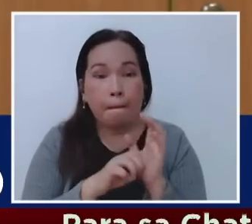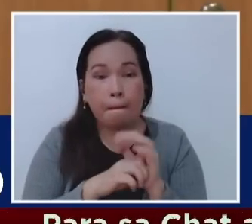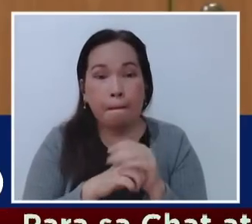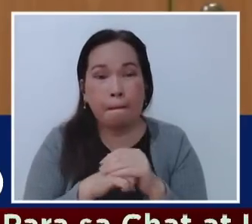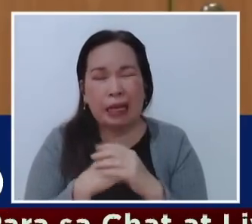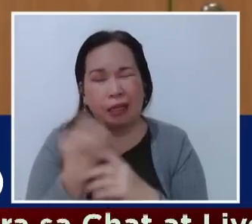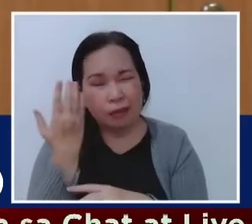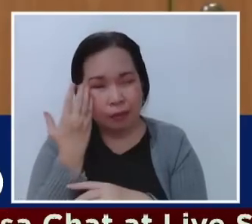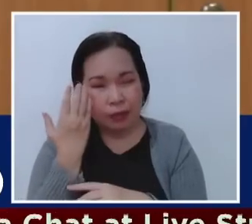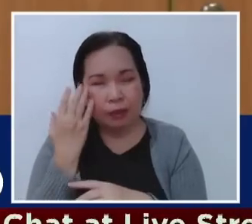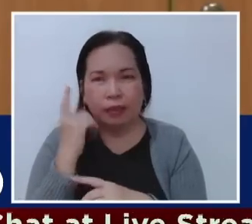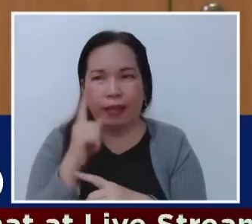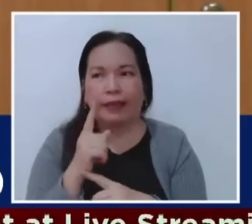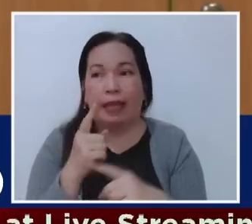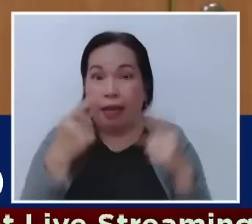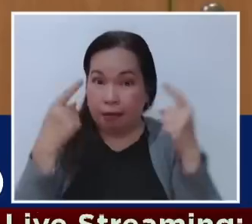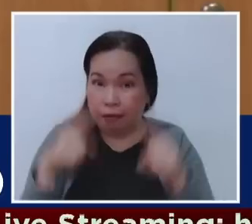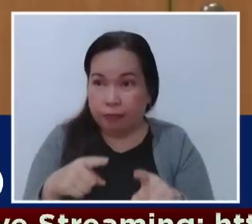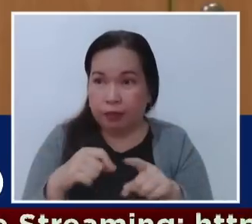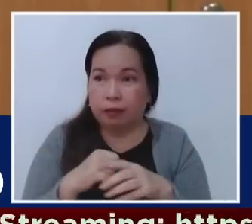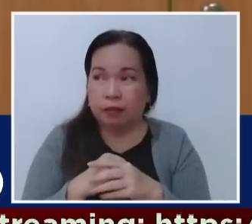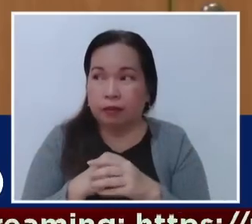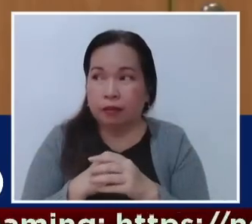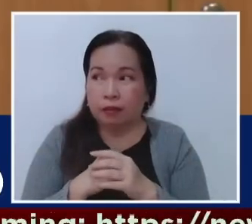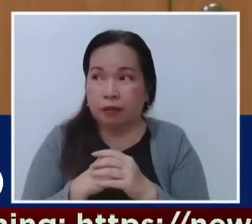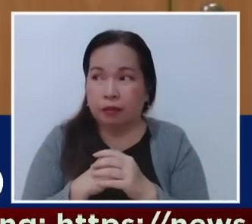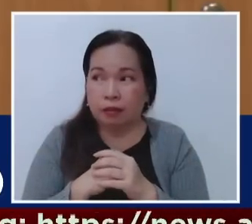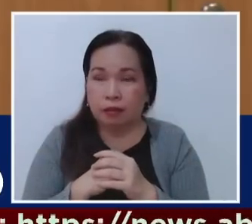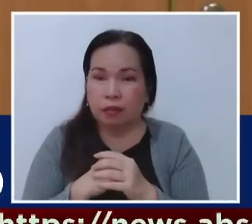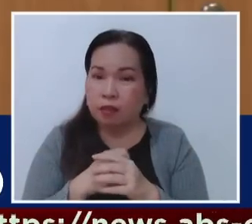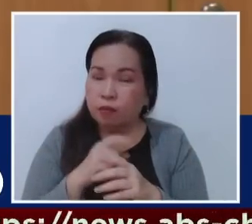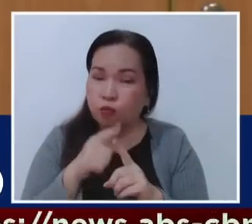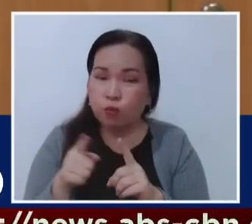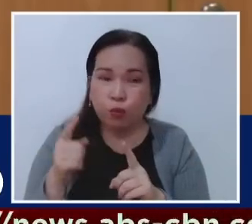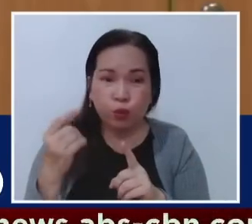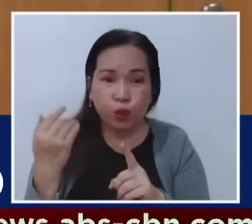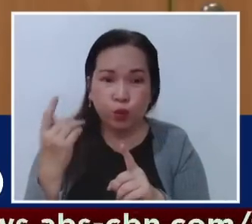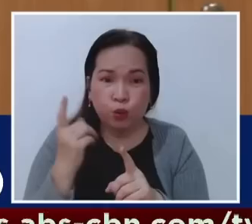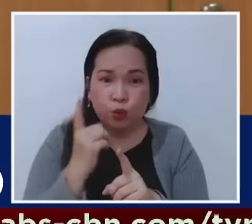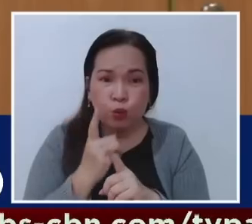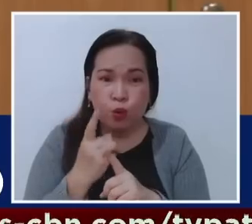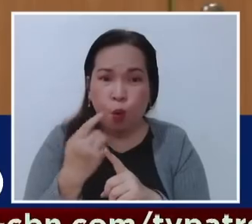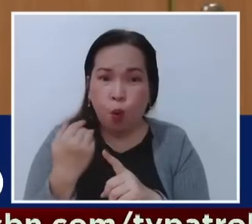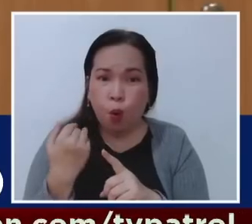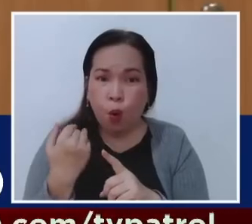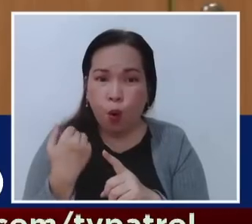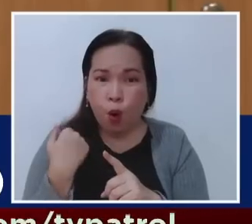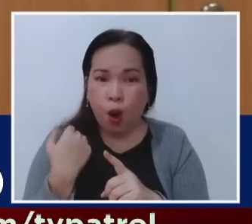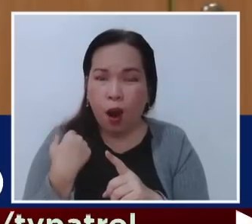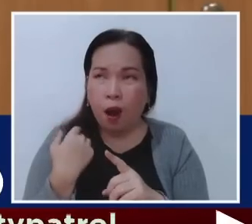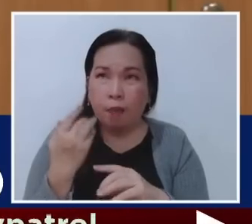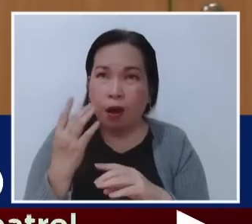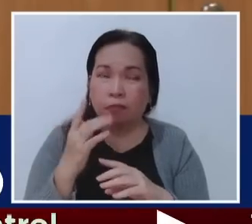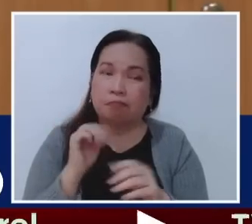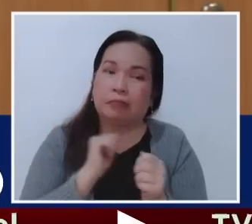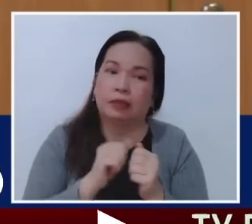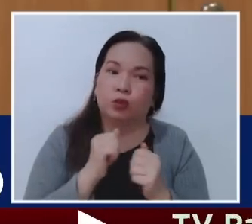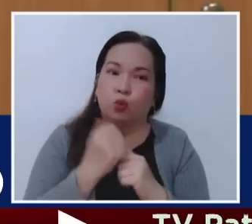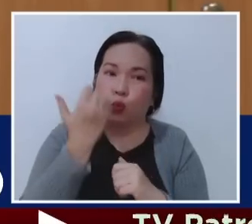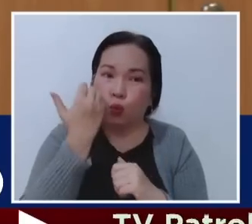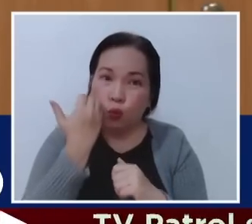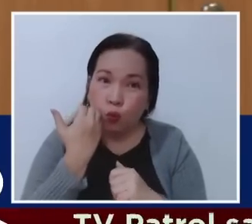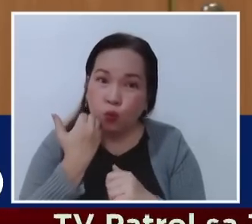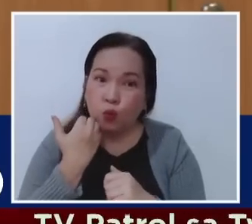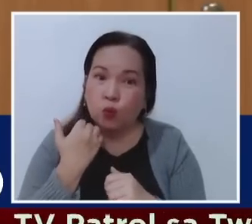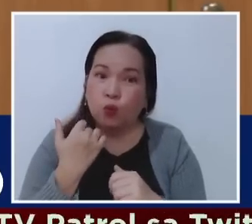hypothetical na situation, hindi pa naman nagkakaroon ng supply chain problem, talagang wala ka ng